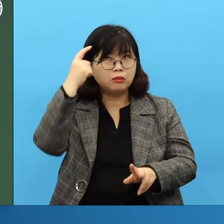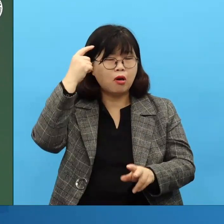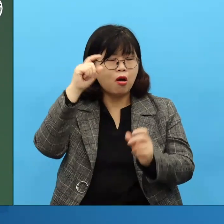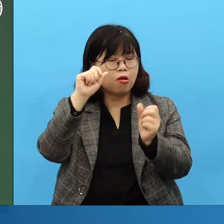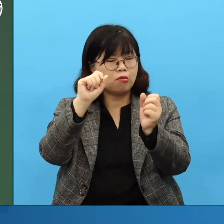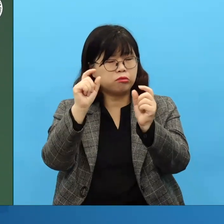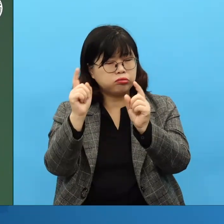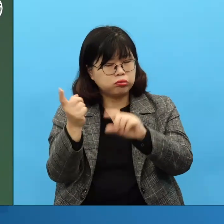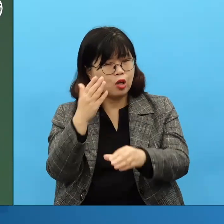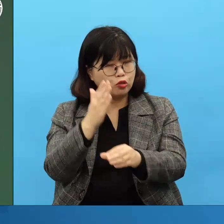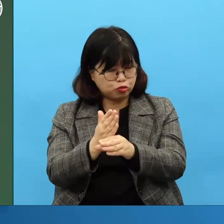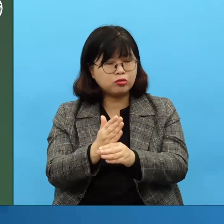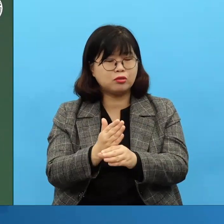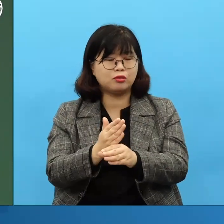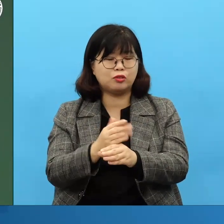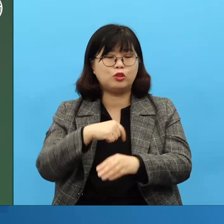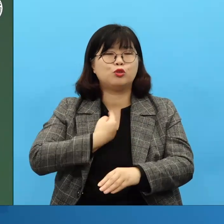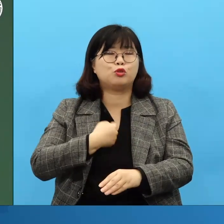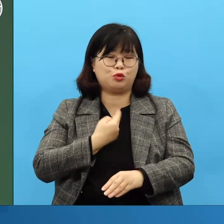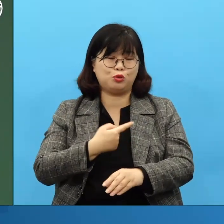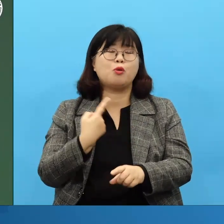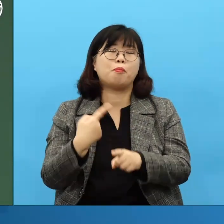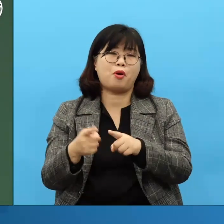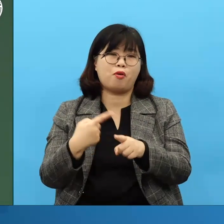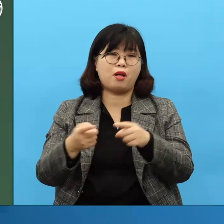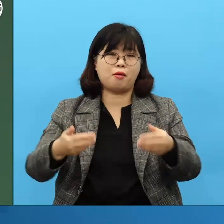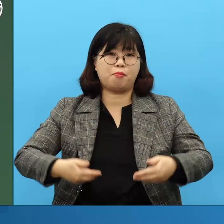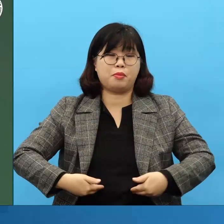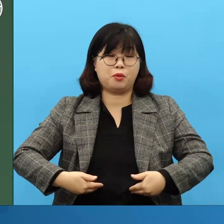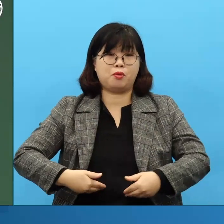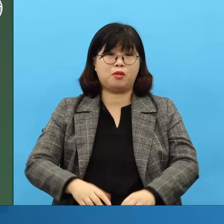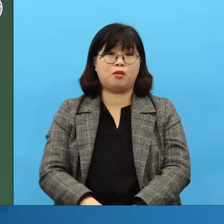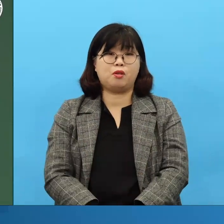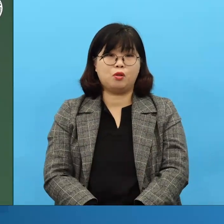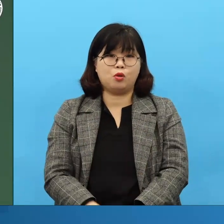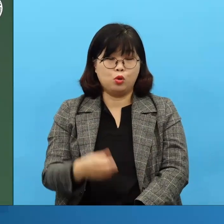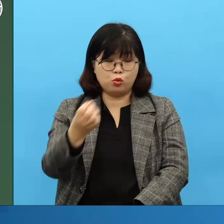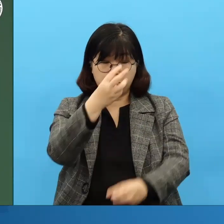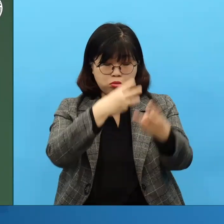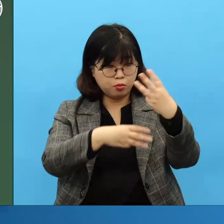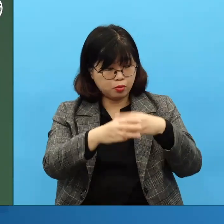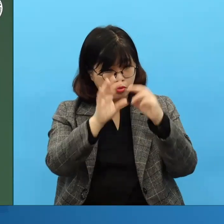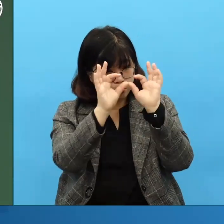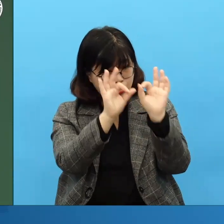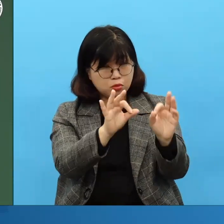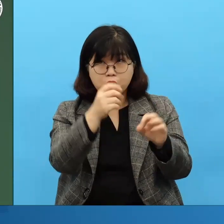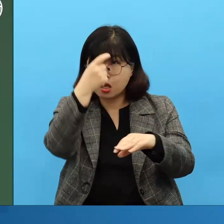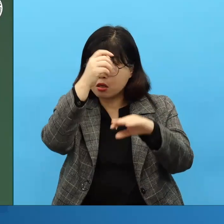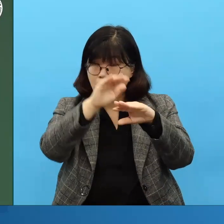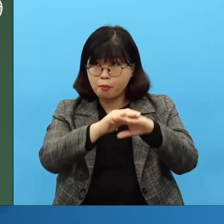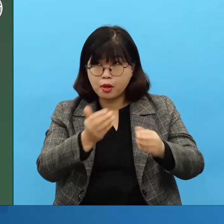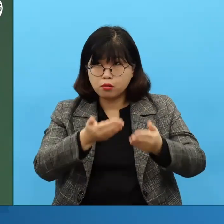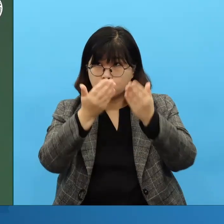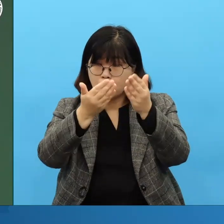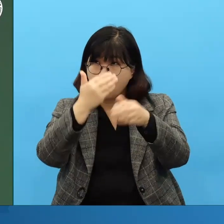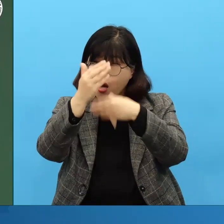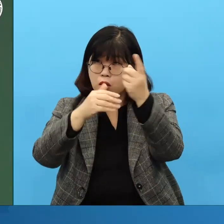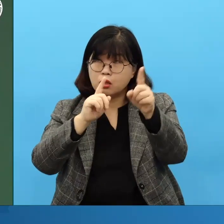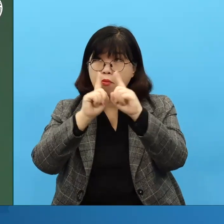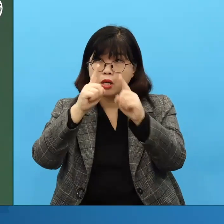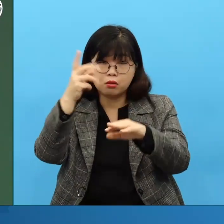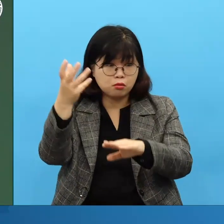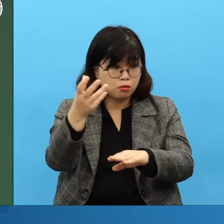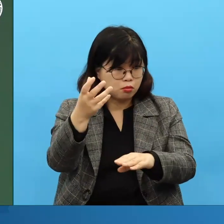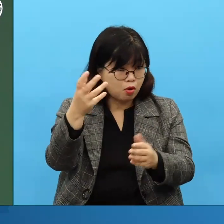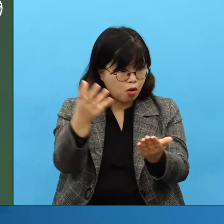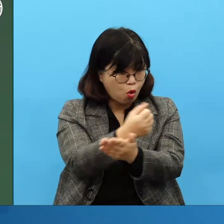느낄 때는 내가 지금 잘못 보여줄 수 있었거든요. 그런 걸 또 생각해야 되는 거고요. We must think deeply to ourselves and contemplate this, because if our children are not